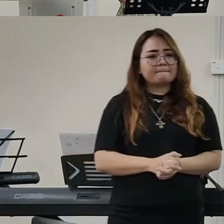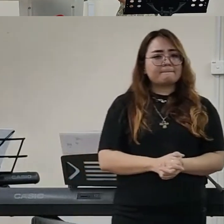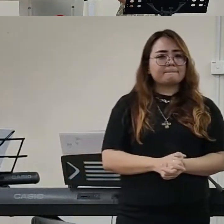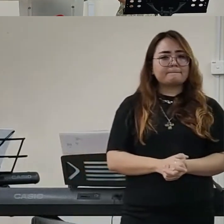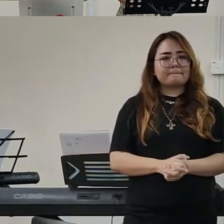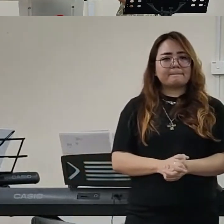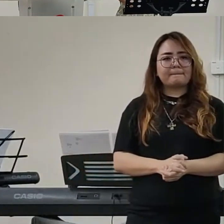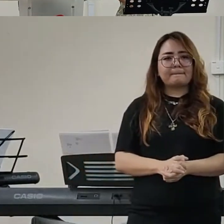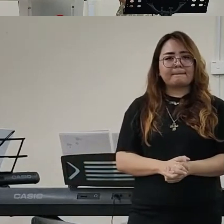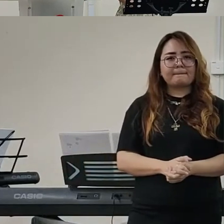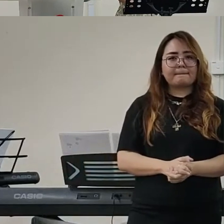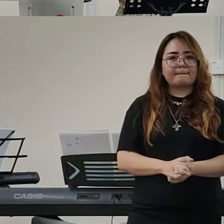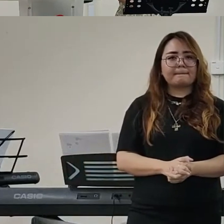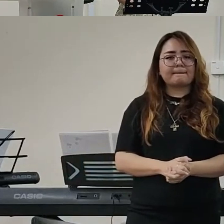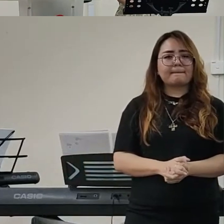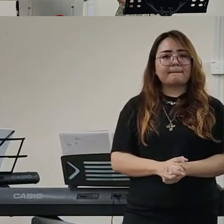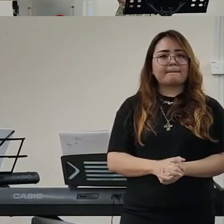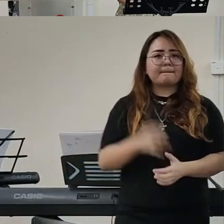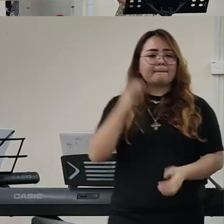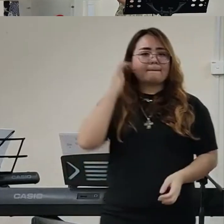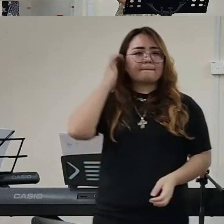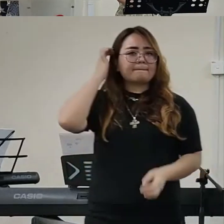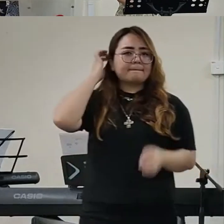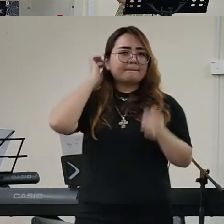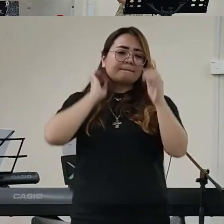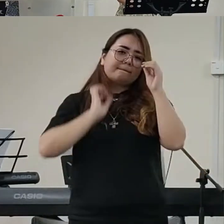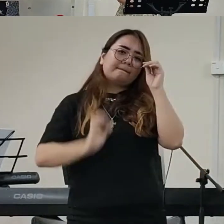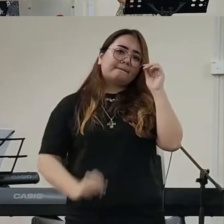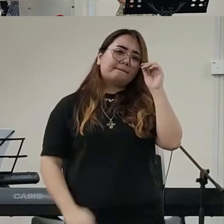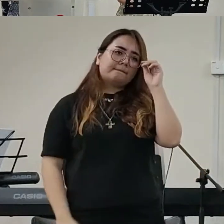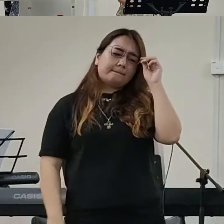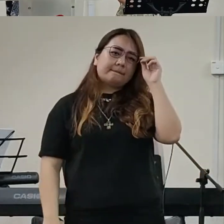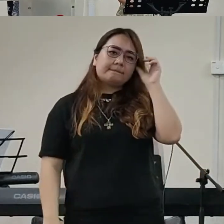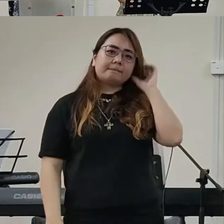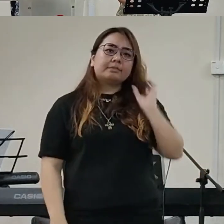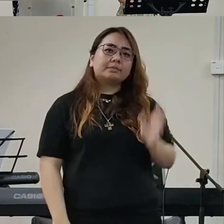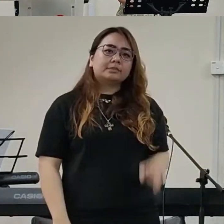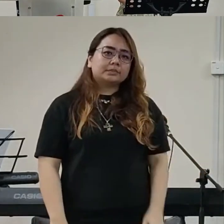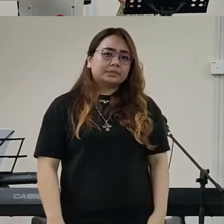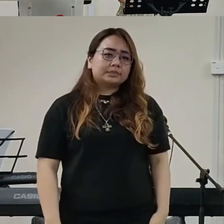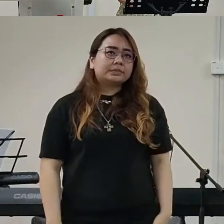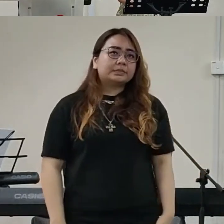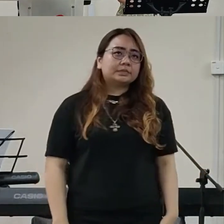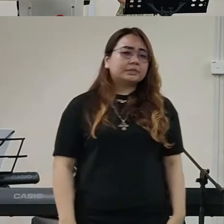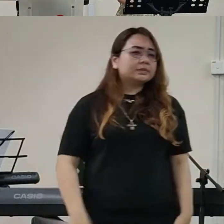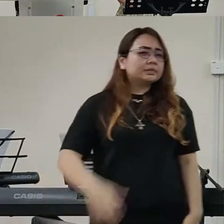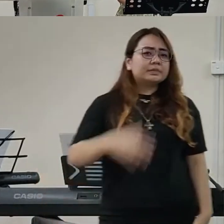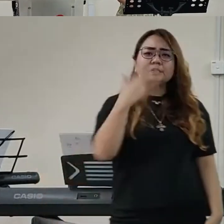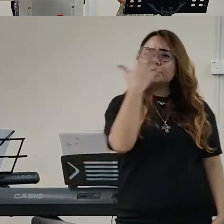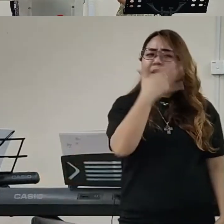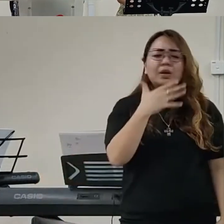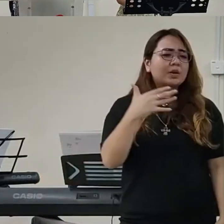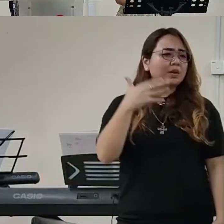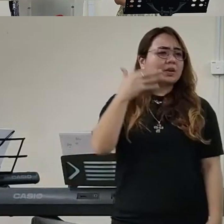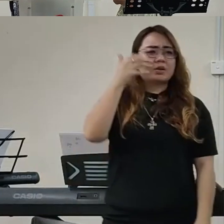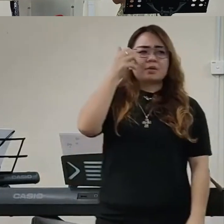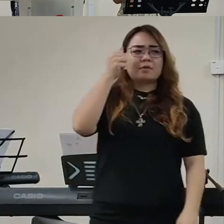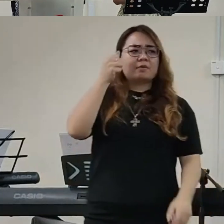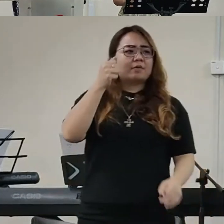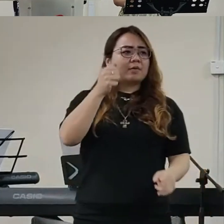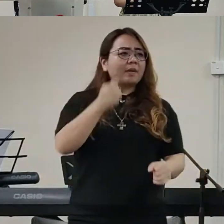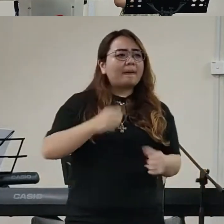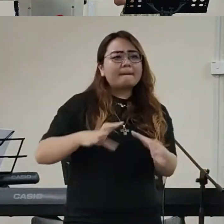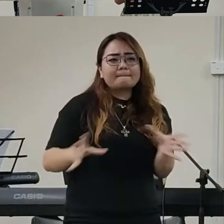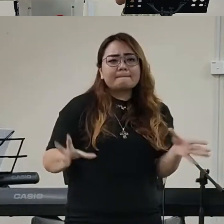Partner with the Holy Spirit and begin to shepherd the people in your Garden of Eden beautifully. 那如何牧养